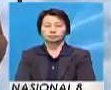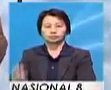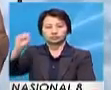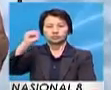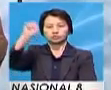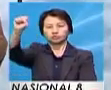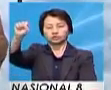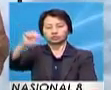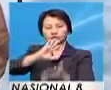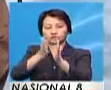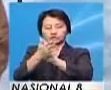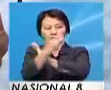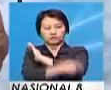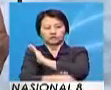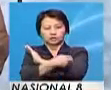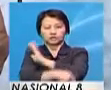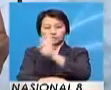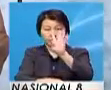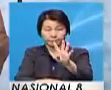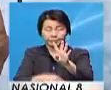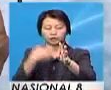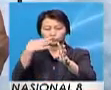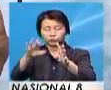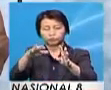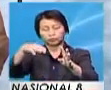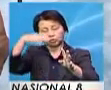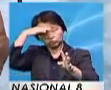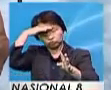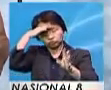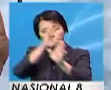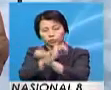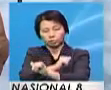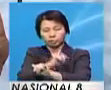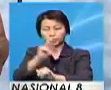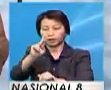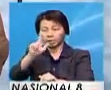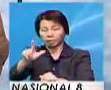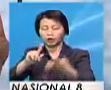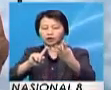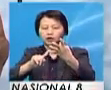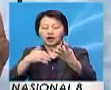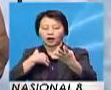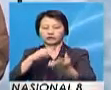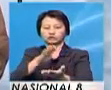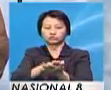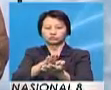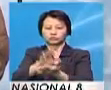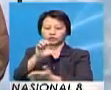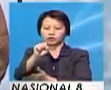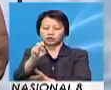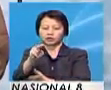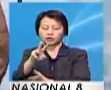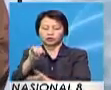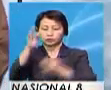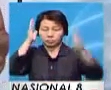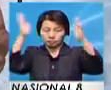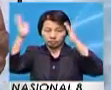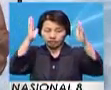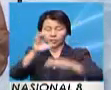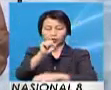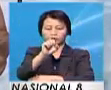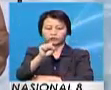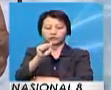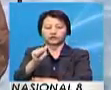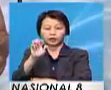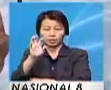Sabah akan menjadi Negeri keempat selepas Johor Sarawak dan Kuala Lumpur yang mempunyai sekolah seni Malaysia SSM